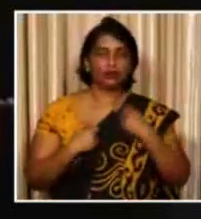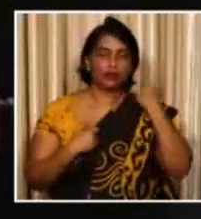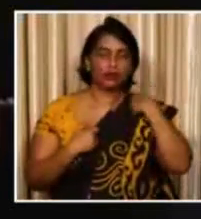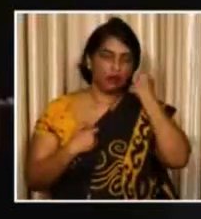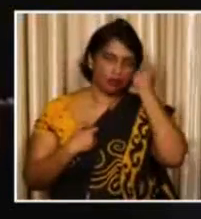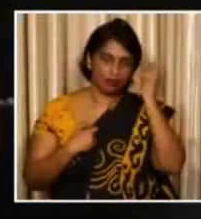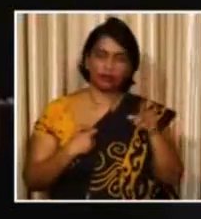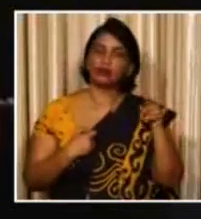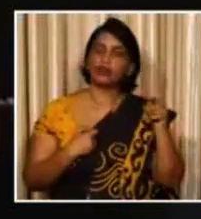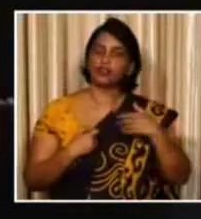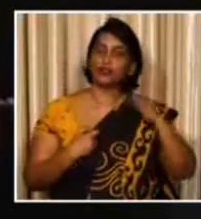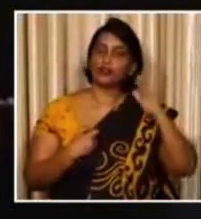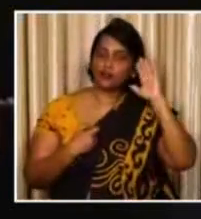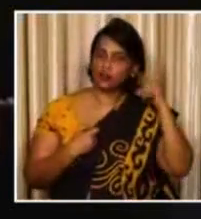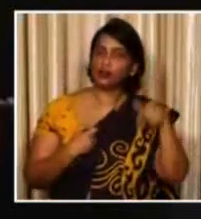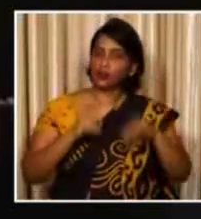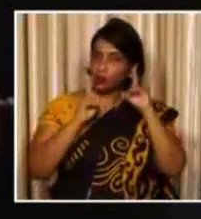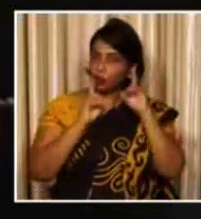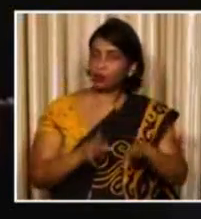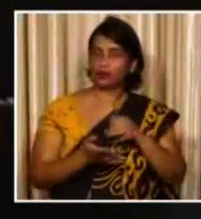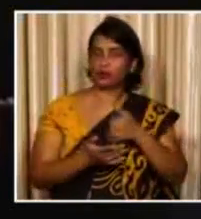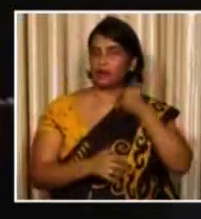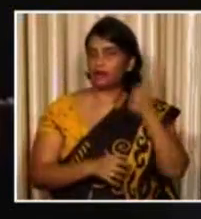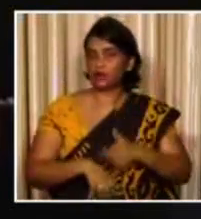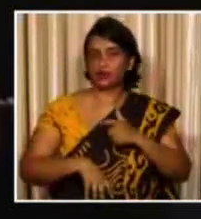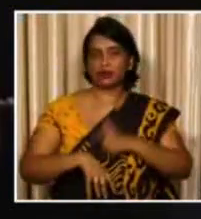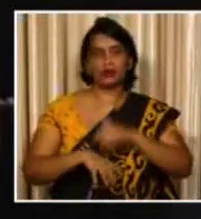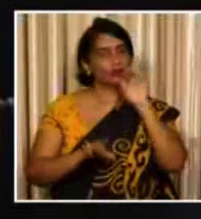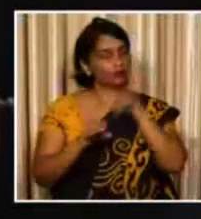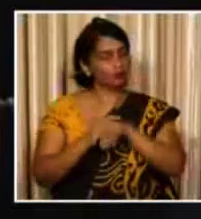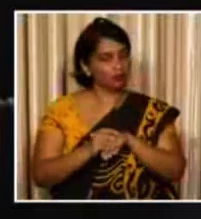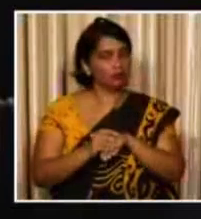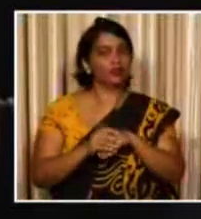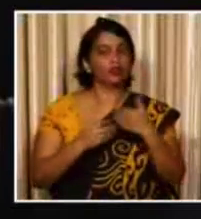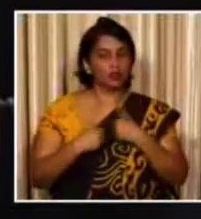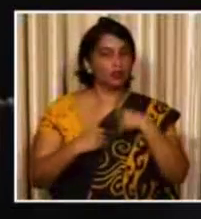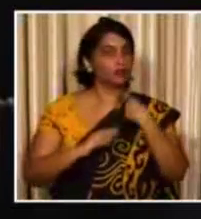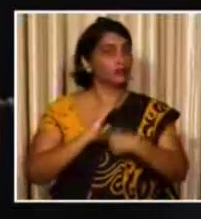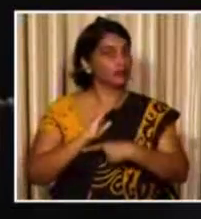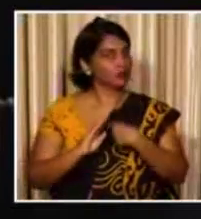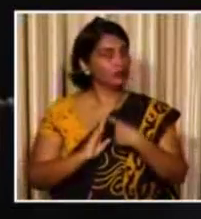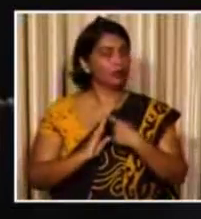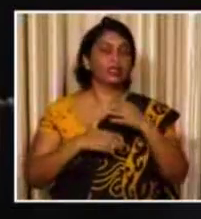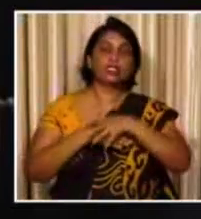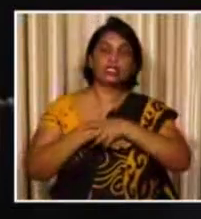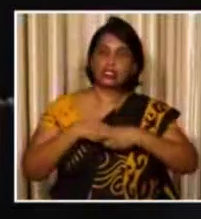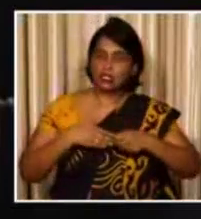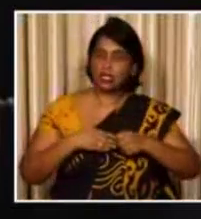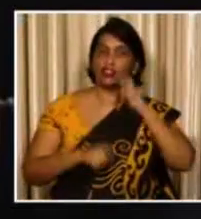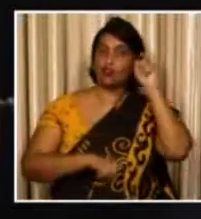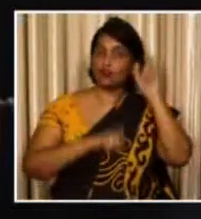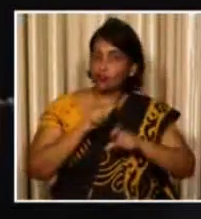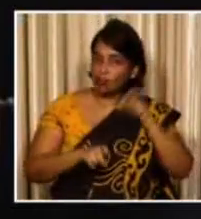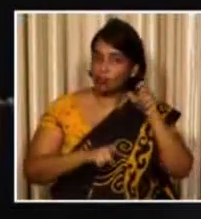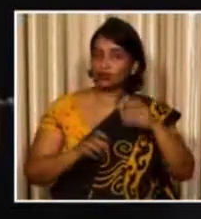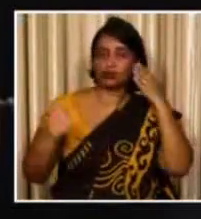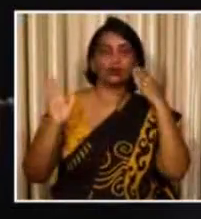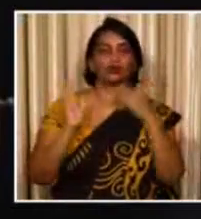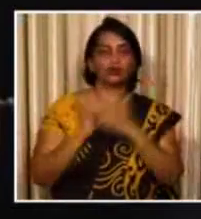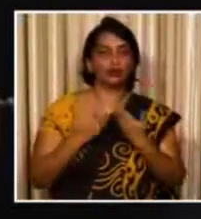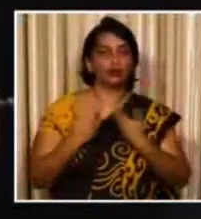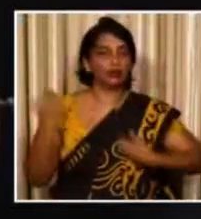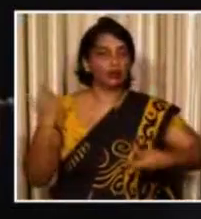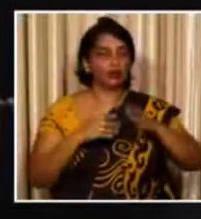മതയായി. വിശേഷയമ്മ മെവനി തീരണാത്മക അവസ്ഥാവക അപേ രടത് ജാതിയത് ജനതാവത് സംബന്ധേൻ